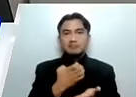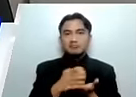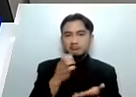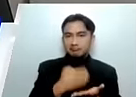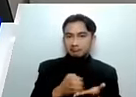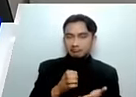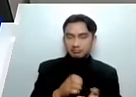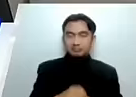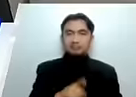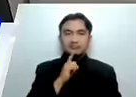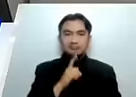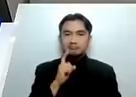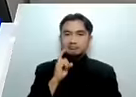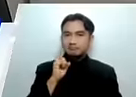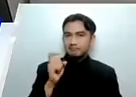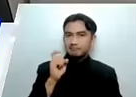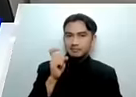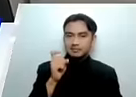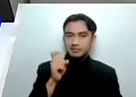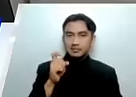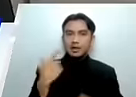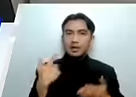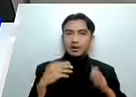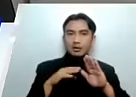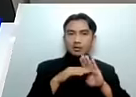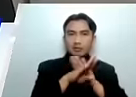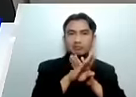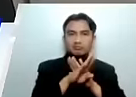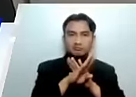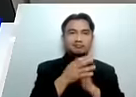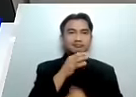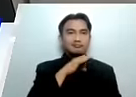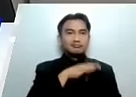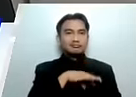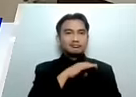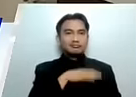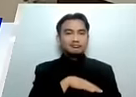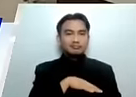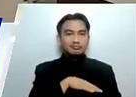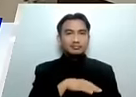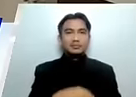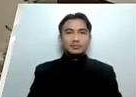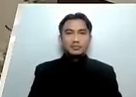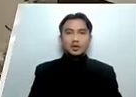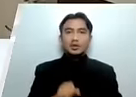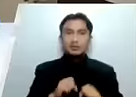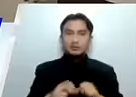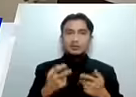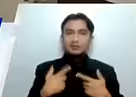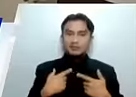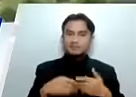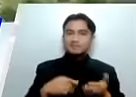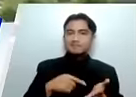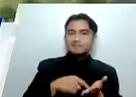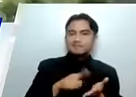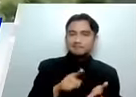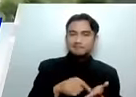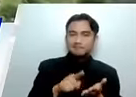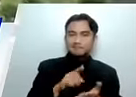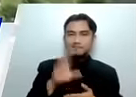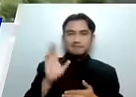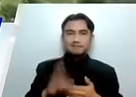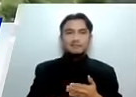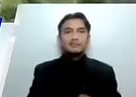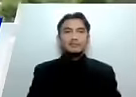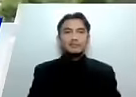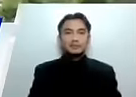mabilis yung pagtaas din ng kita para makahabol. Ayon sa isang ekonomista, mainam kung